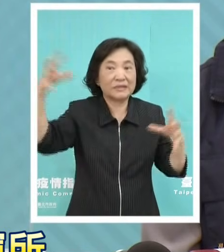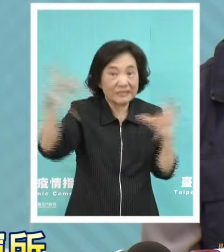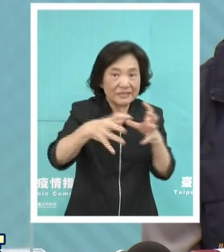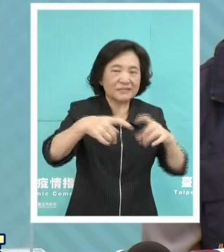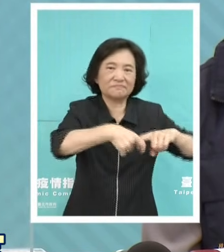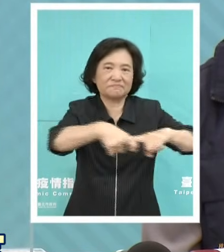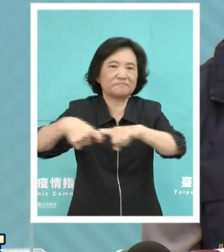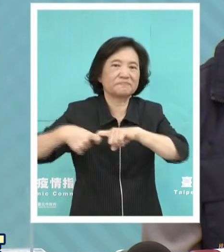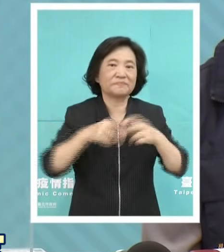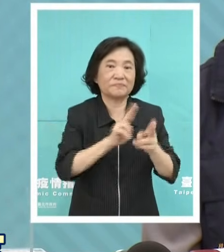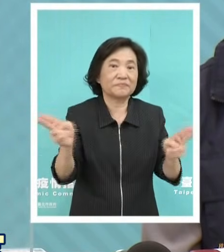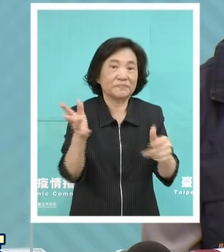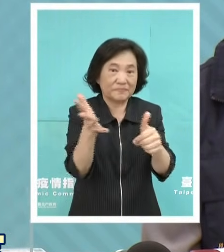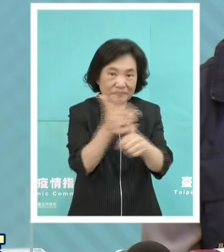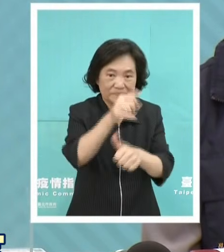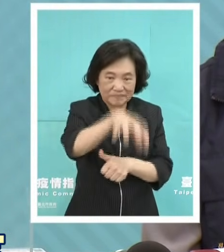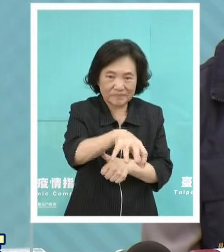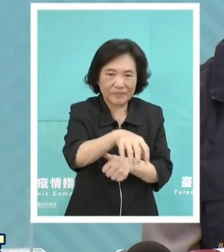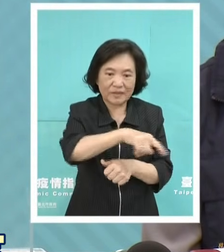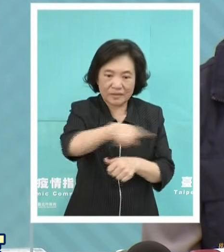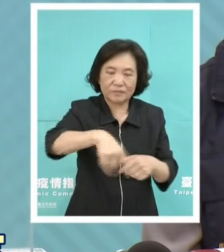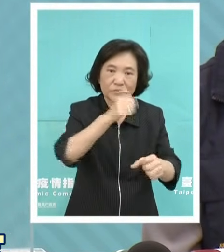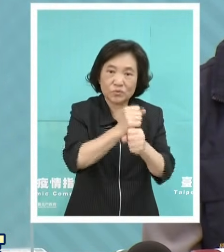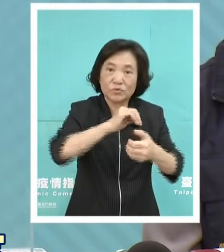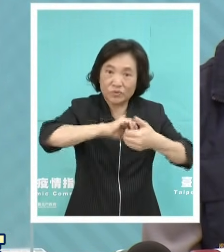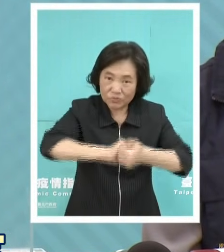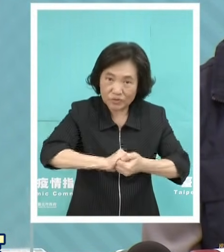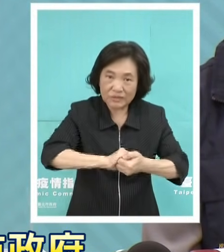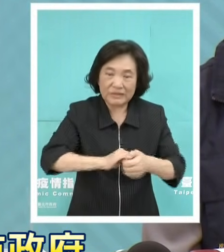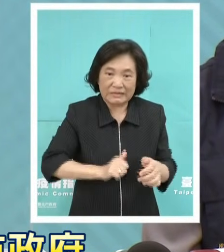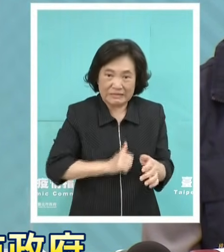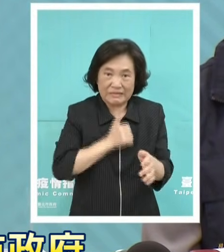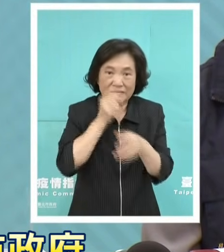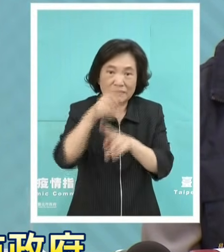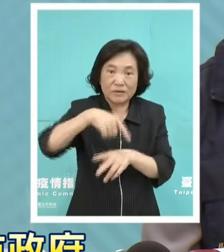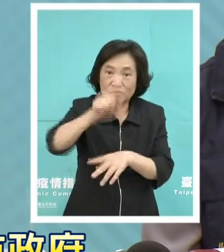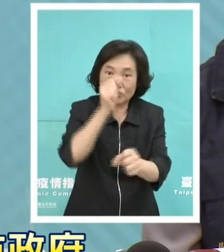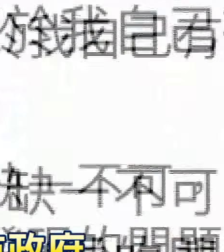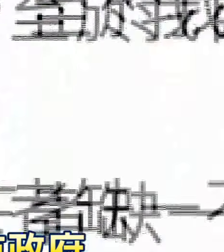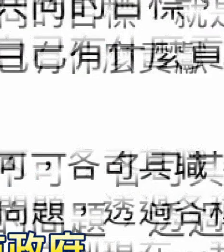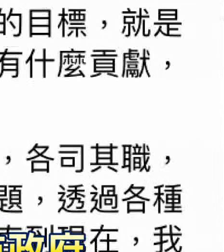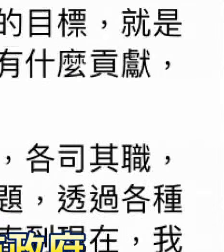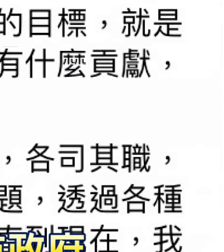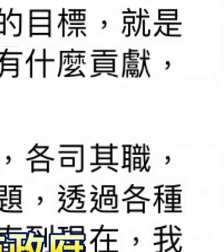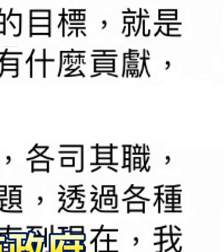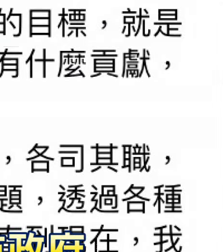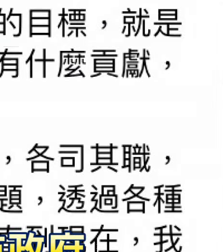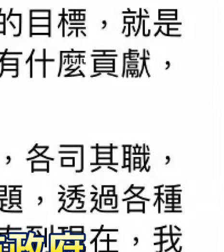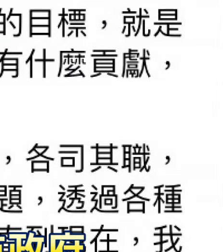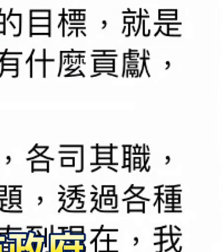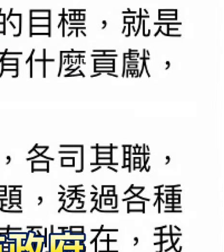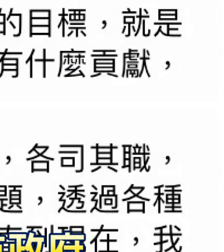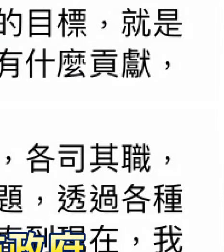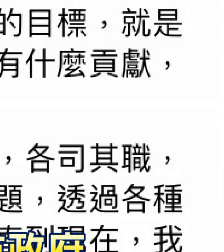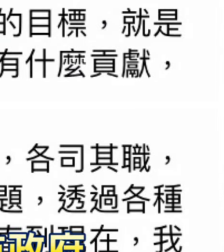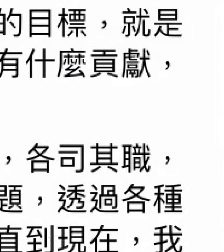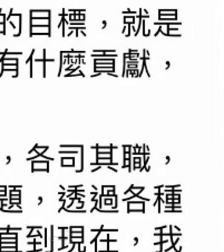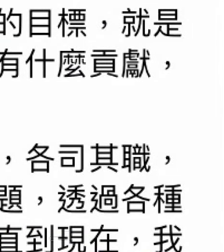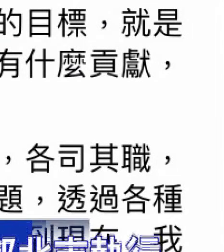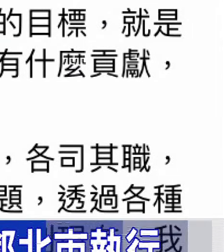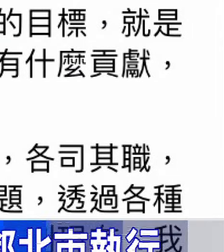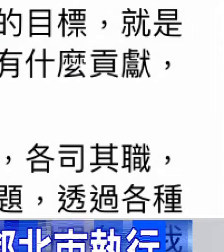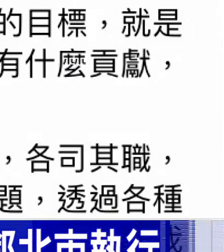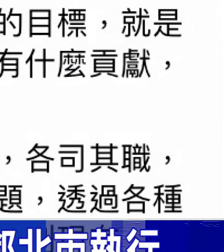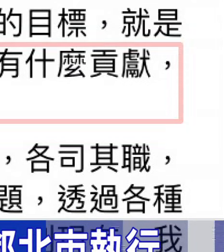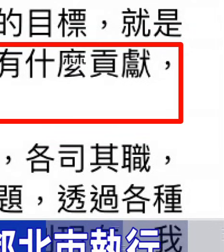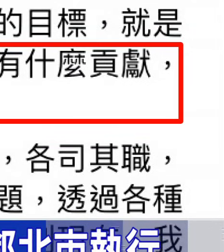所，那里面不管做什么决定，实际上执行的还是台北市政府了。 王必胜脸书回应，去过很多地